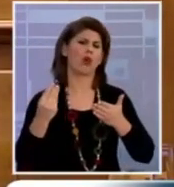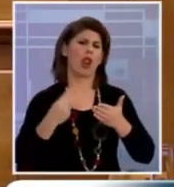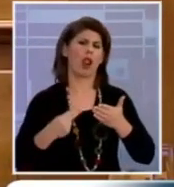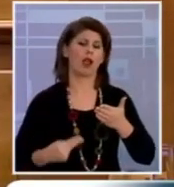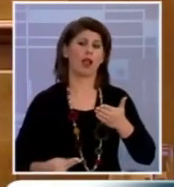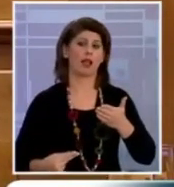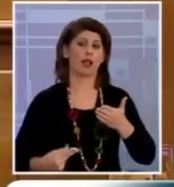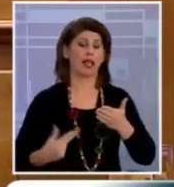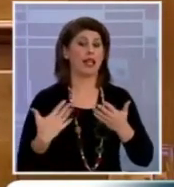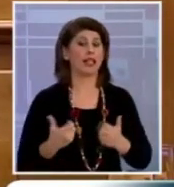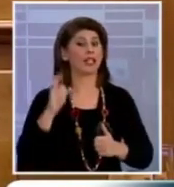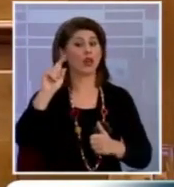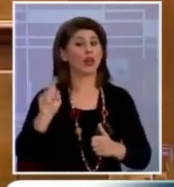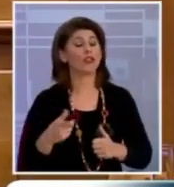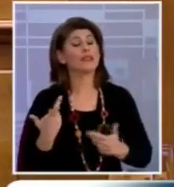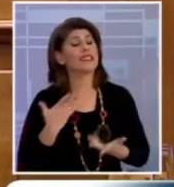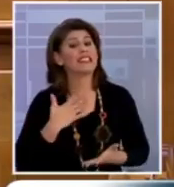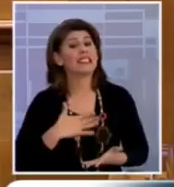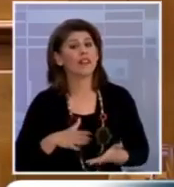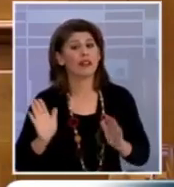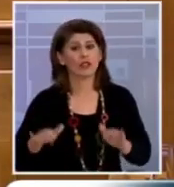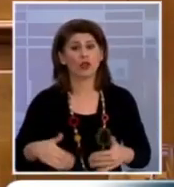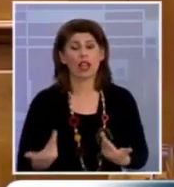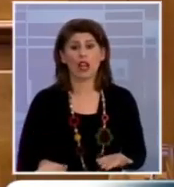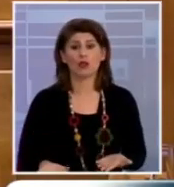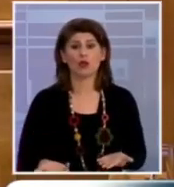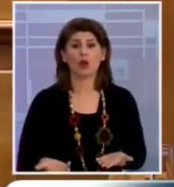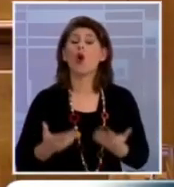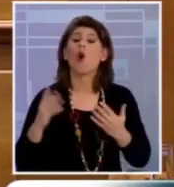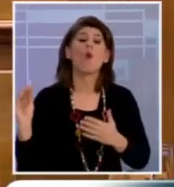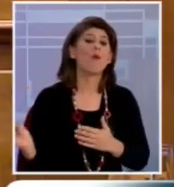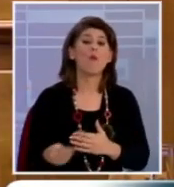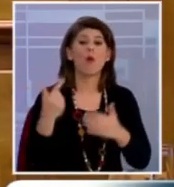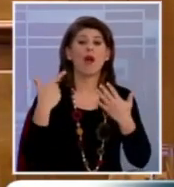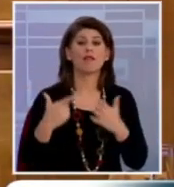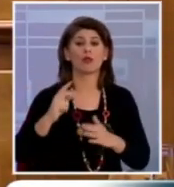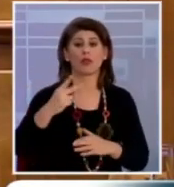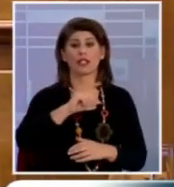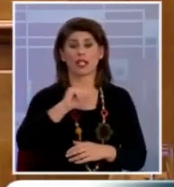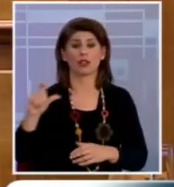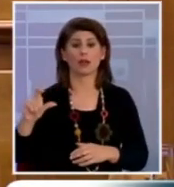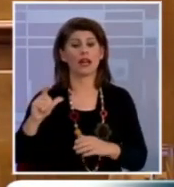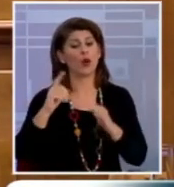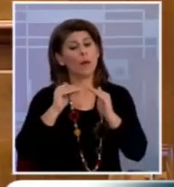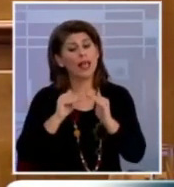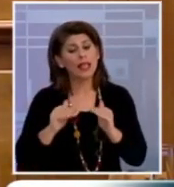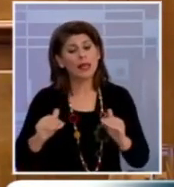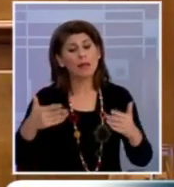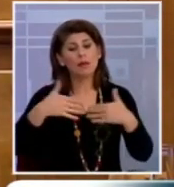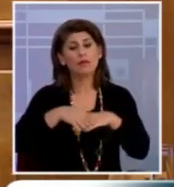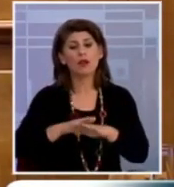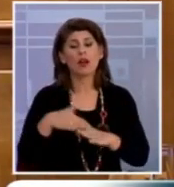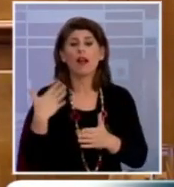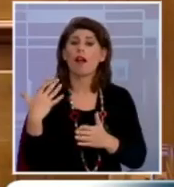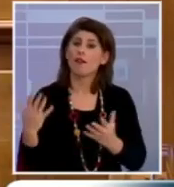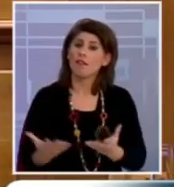Έθεσε το ερώτημα, μα τι θέλατε επιτέλους? Πού θα βρίσκαμε 700 δισεκατομμύρια για να κάνουμε ήπια προσαρμογή? Βρήκαμε